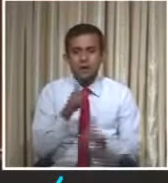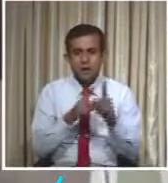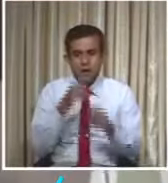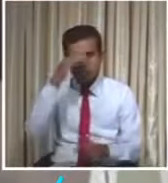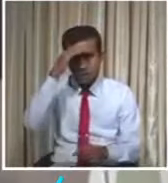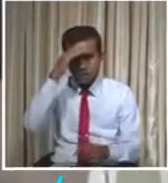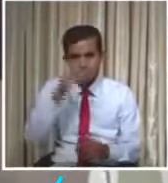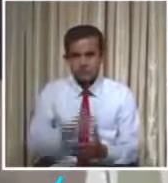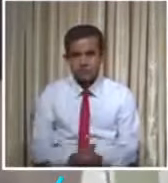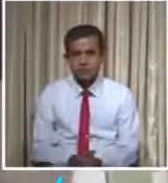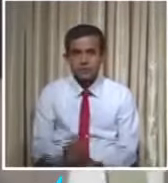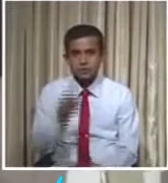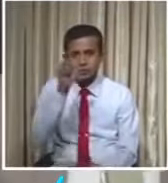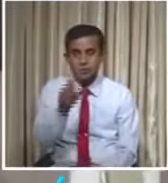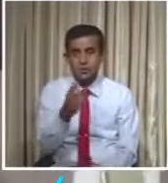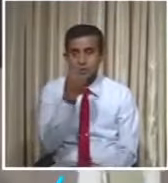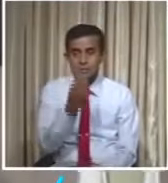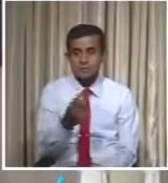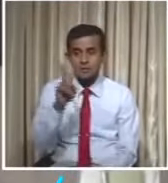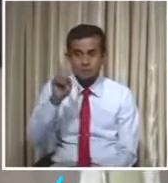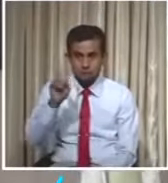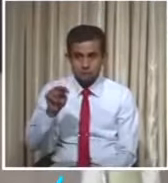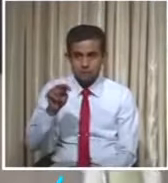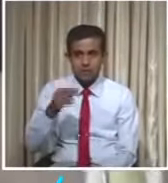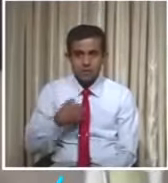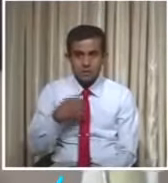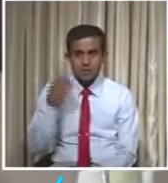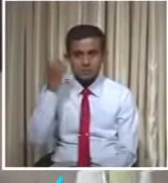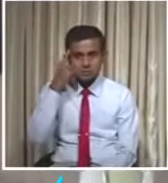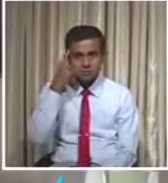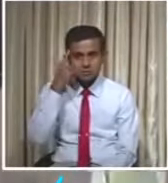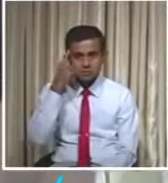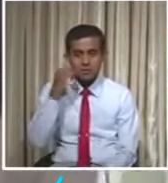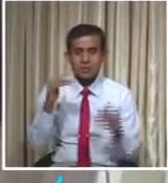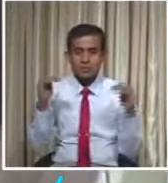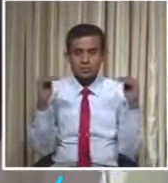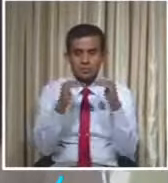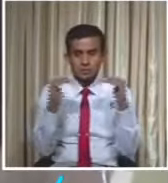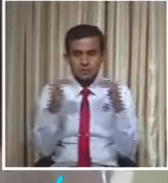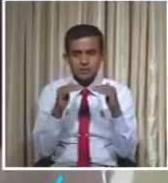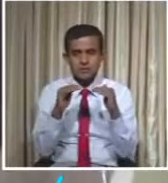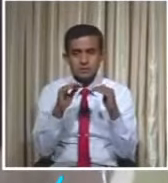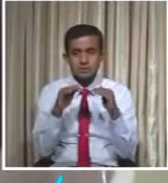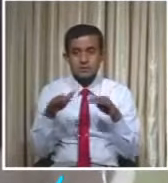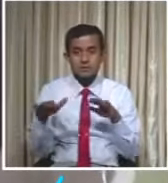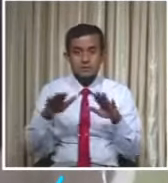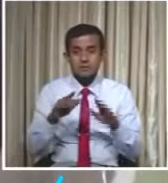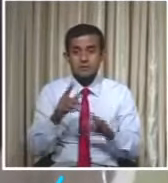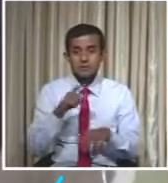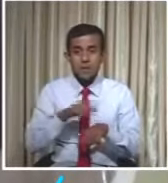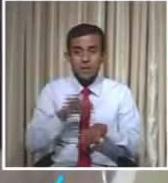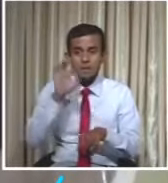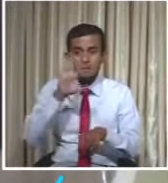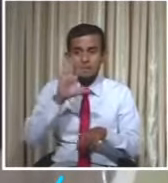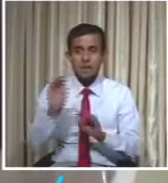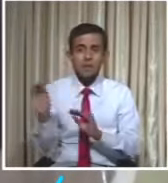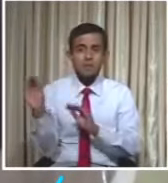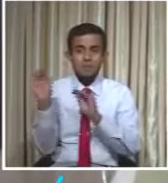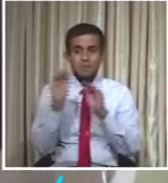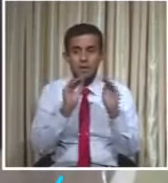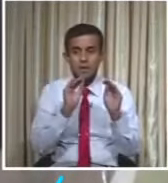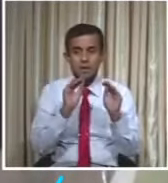කතානායකතුමනි ඔබතුමා 2020 දිත් අපිට මතකයි බොහොම සාධාරණව සභාව පහෙන් පස්සේ කල්තියද්දි